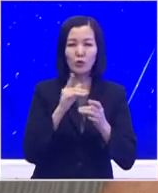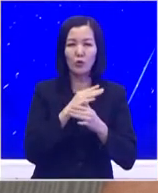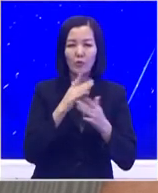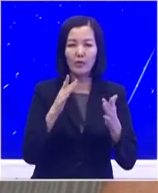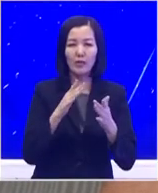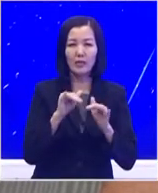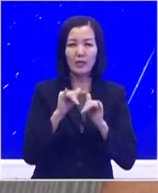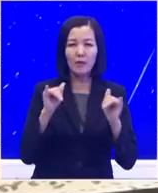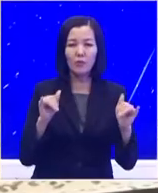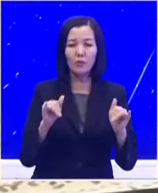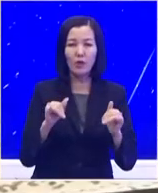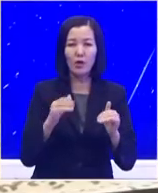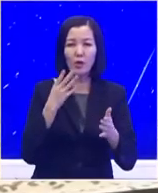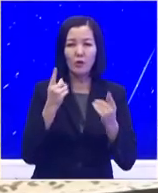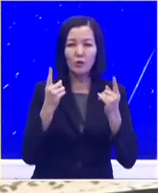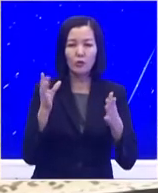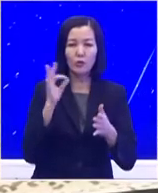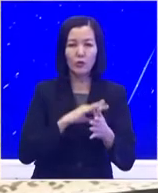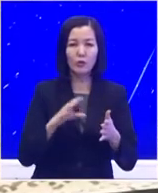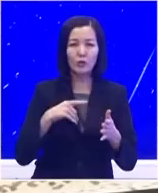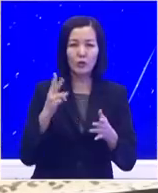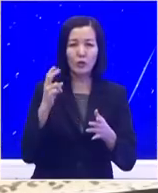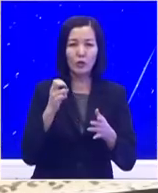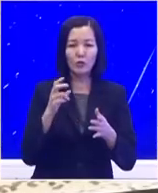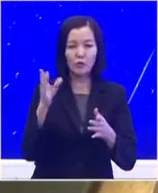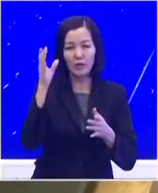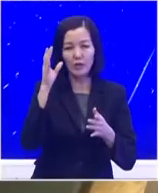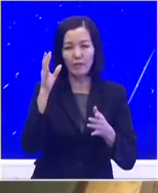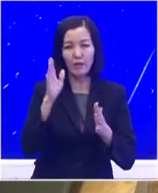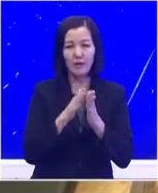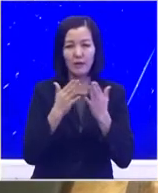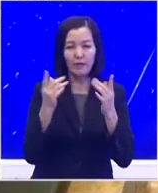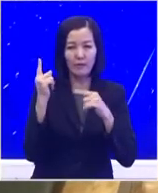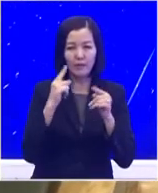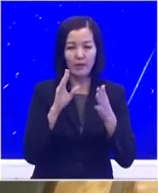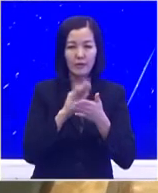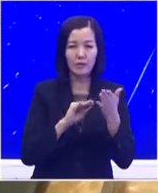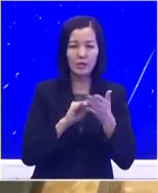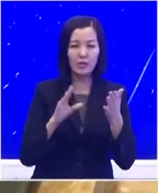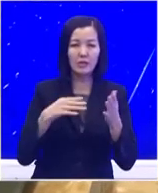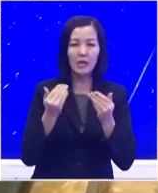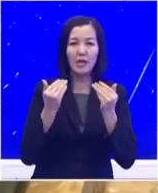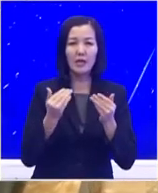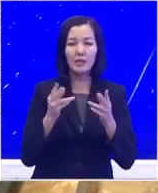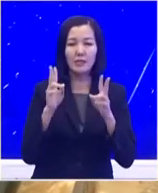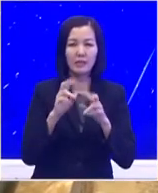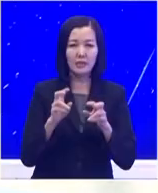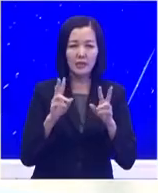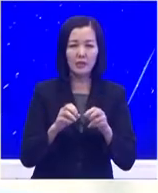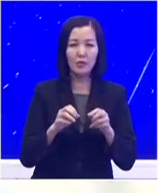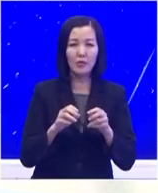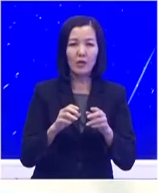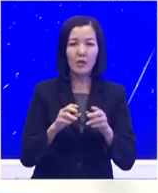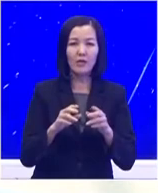адамзат өркениетінің дамуына зор үлес қосты. 200-ге тарта ғылыми трактаттың авторы. Алайда олардың әлі де ашылмаған ұрпақ қолына